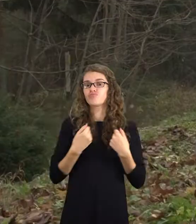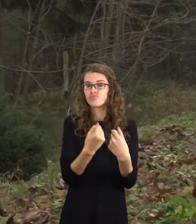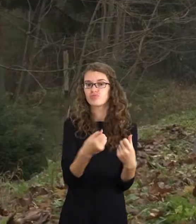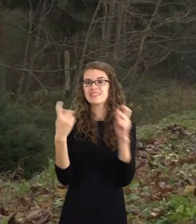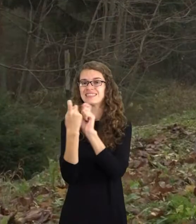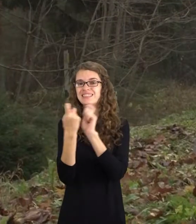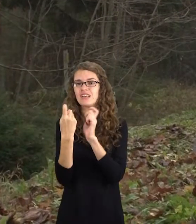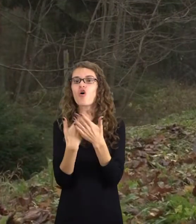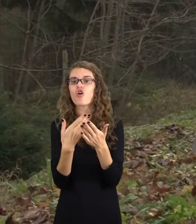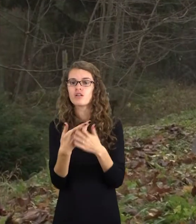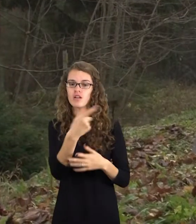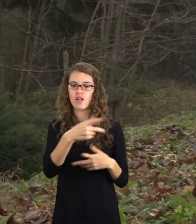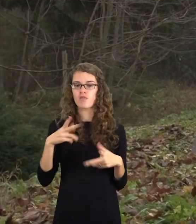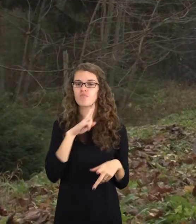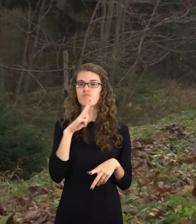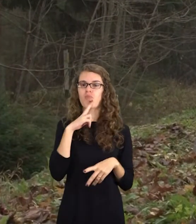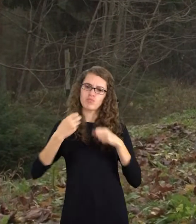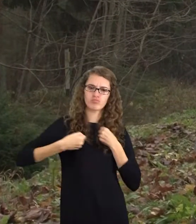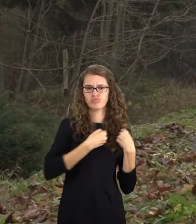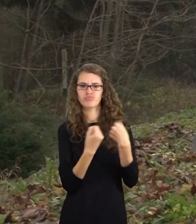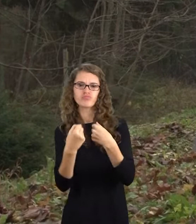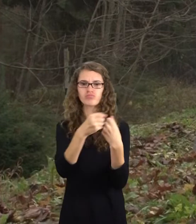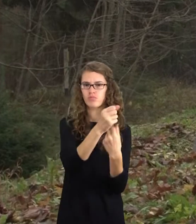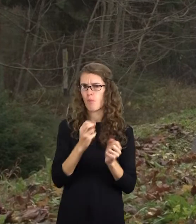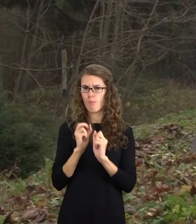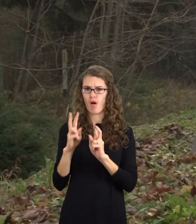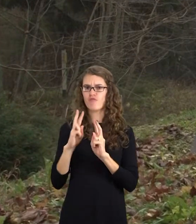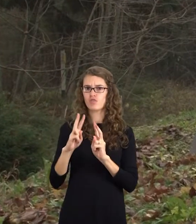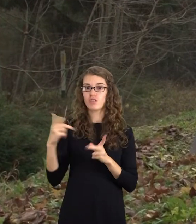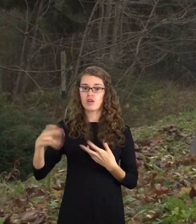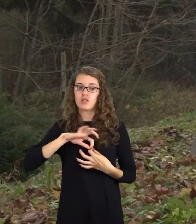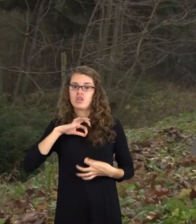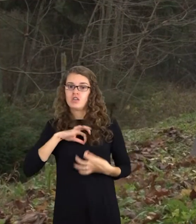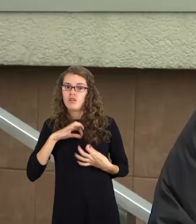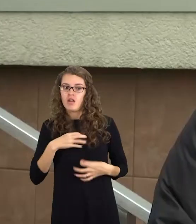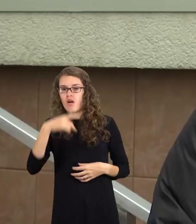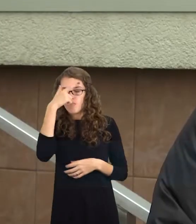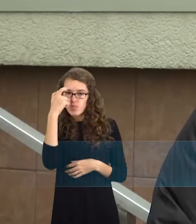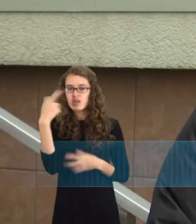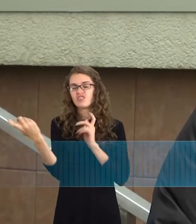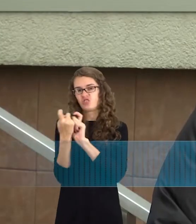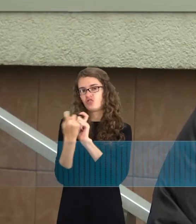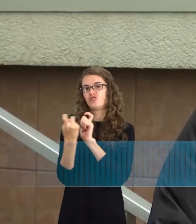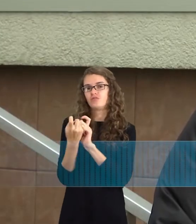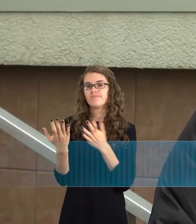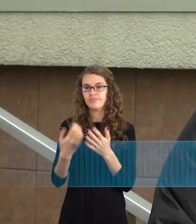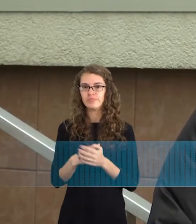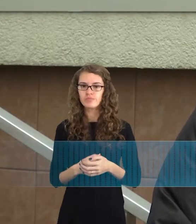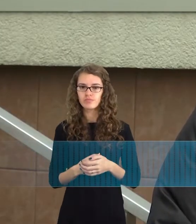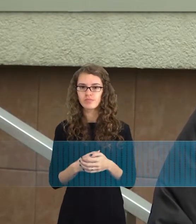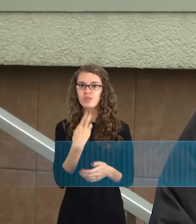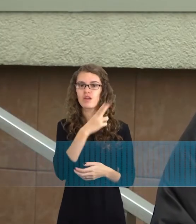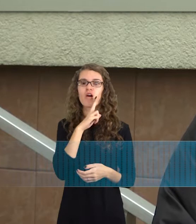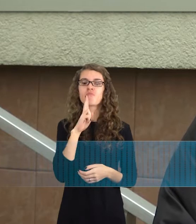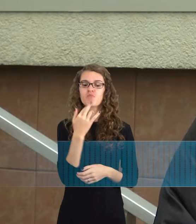mama neatsargiai vairavo, o tai gąsdino vaikus. Šie pyko, kad jiems baisu, tai ir kilo konfliktas. Konfliktas kilo dėl pačios